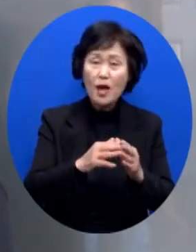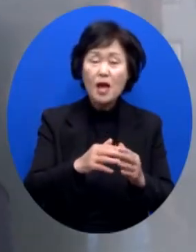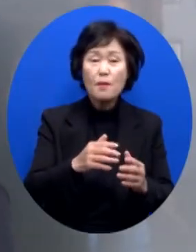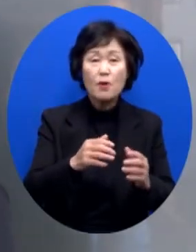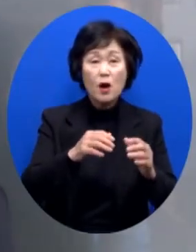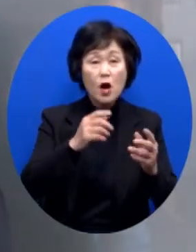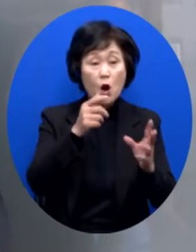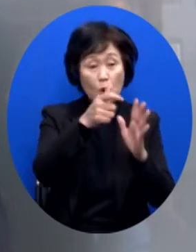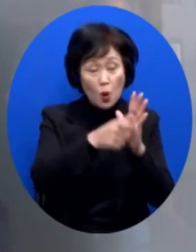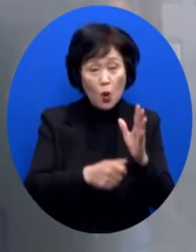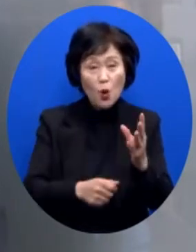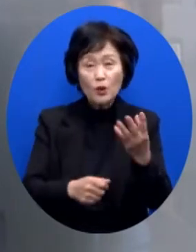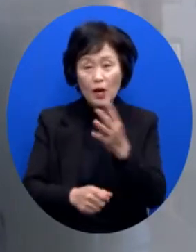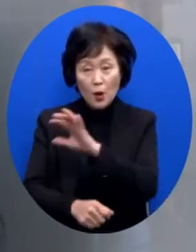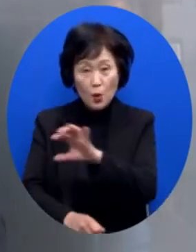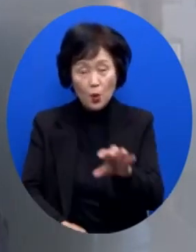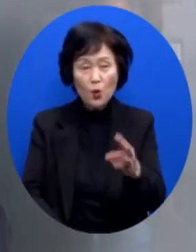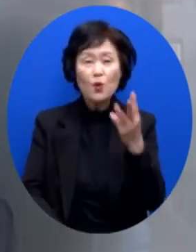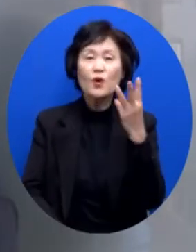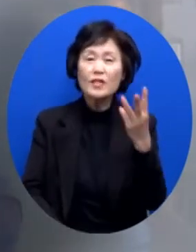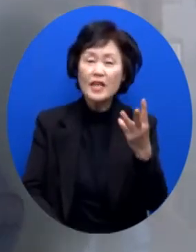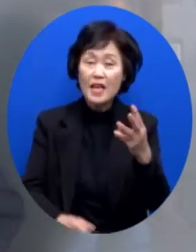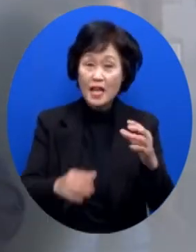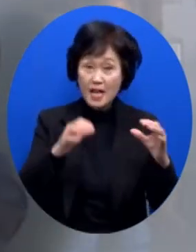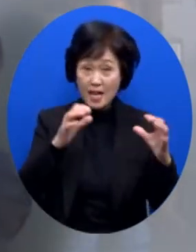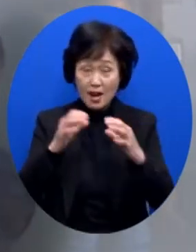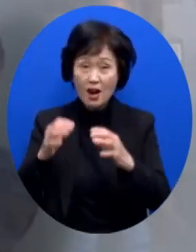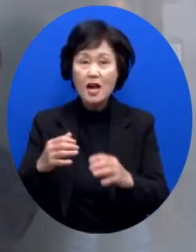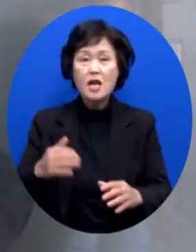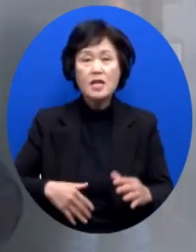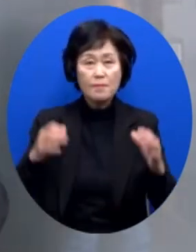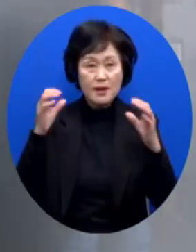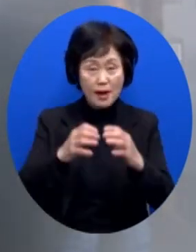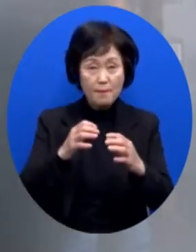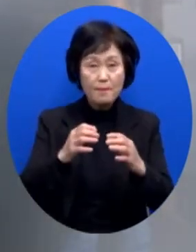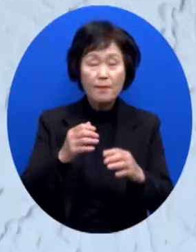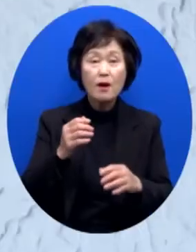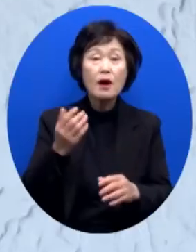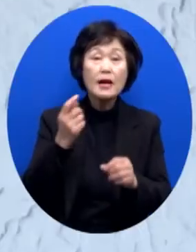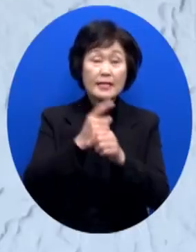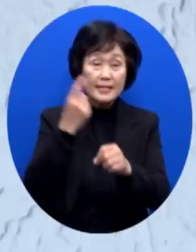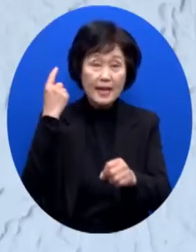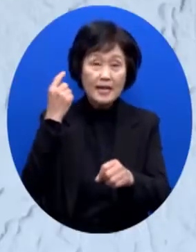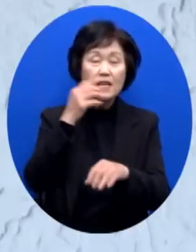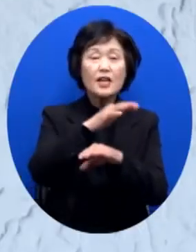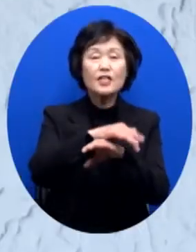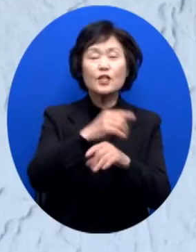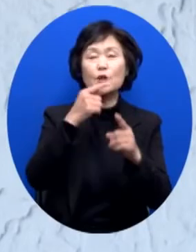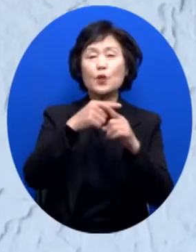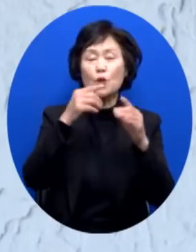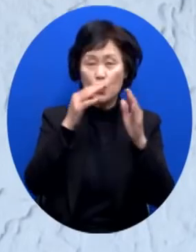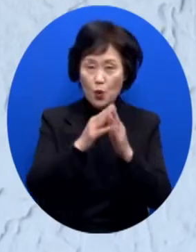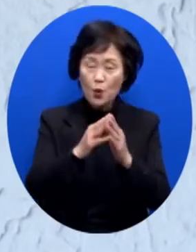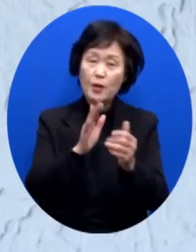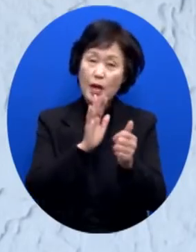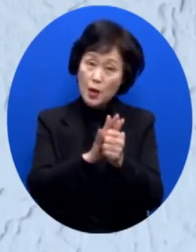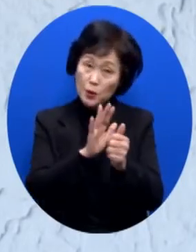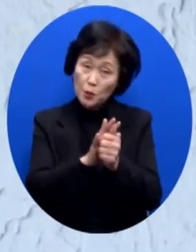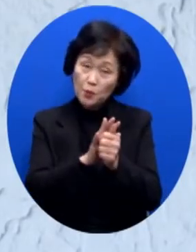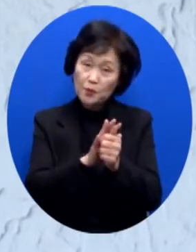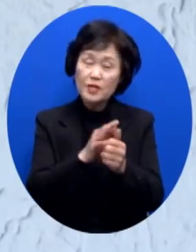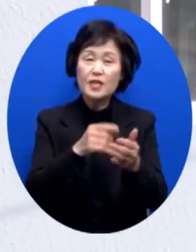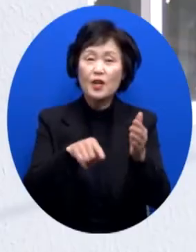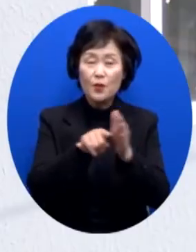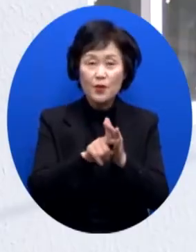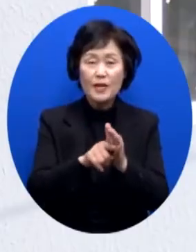성결 회색 요 단위 연합한 탕국 성결 2관 열악해 림 주단 의 농어촌 교회를 실질적으로 지원할 수 있는 리노베이션